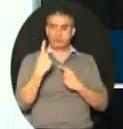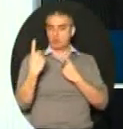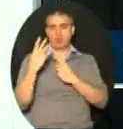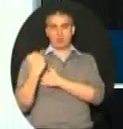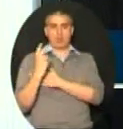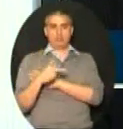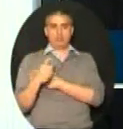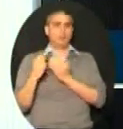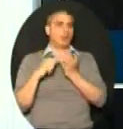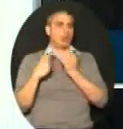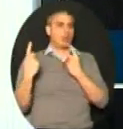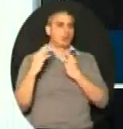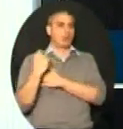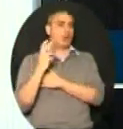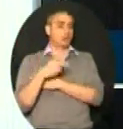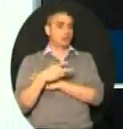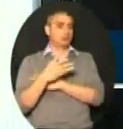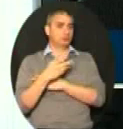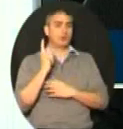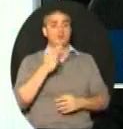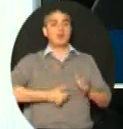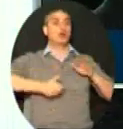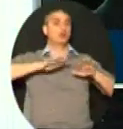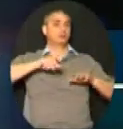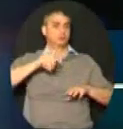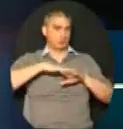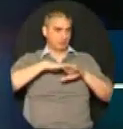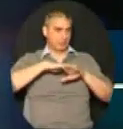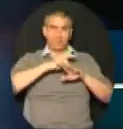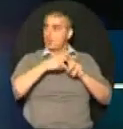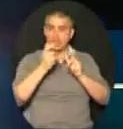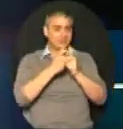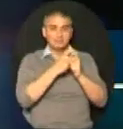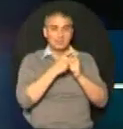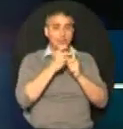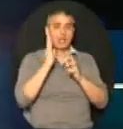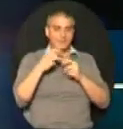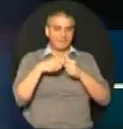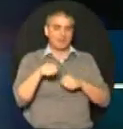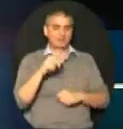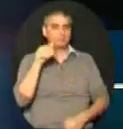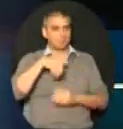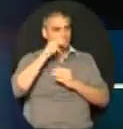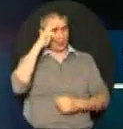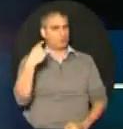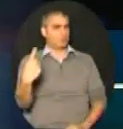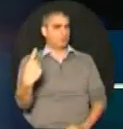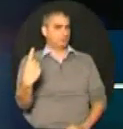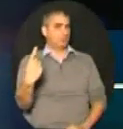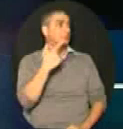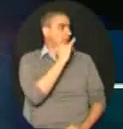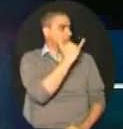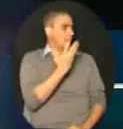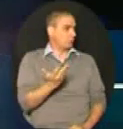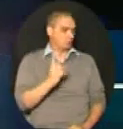יש כוח. כי לכל אחד יש כוח. אגב, וראש ממשלה, סליחה רגע. זה לא רק הסיעות בקואליציה, זה גם חברי כנסת בליכוד. וראש ממשלה,